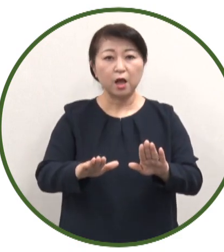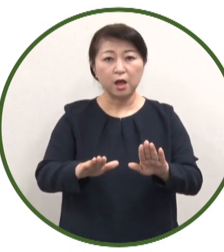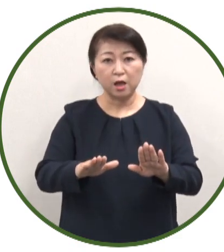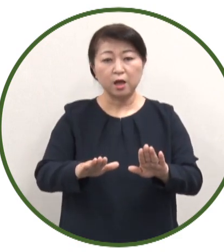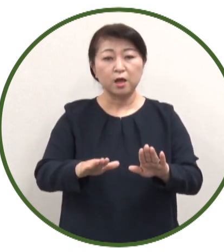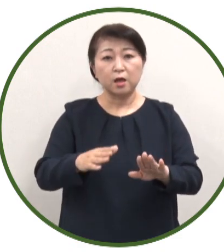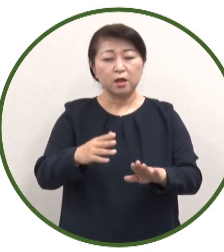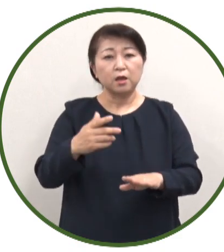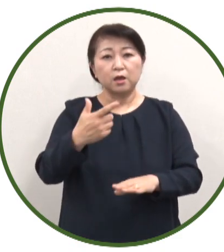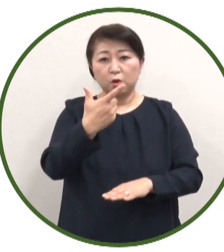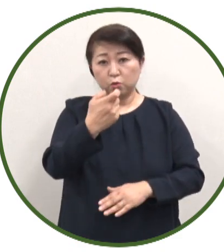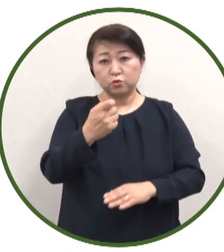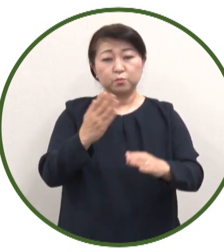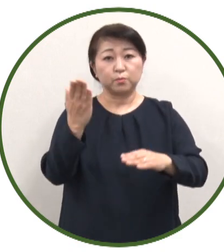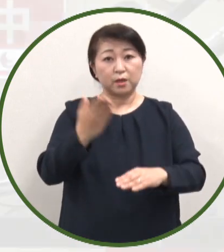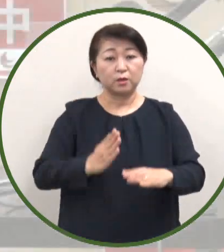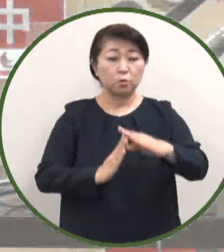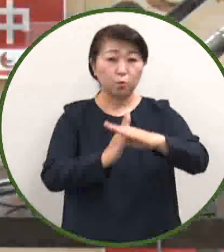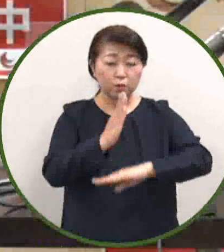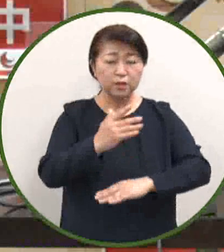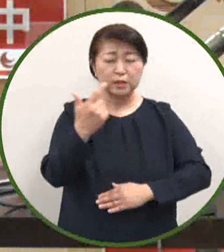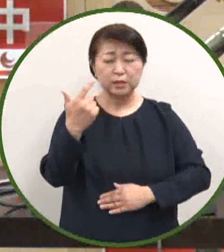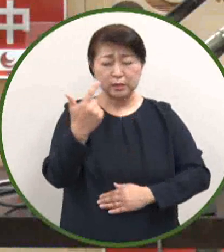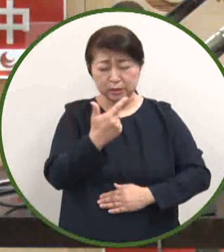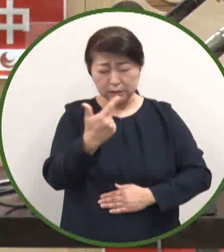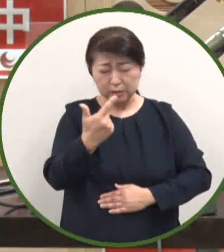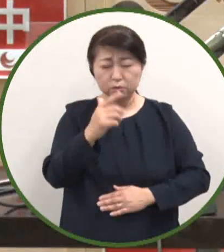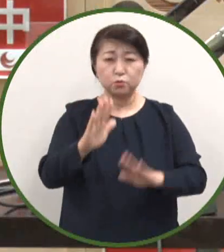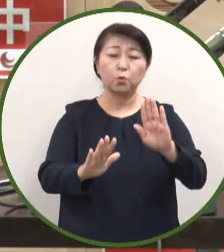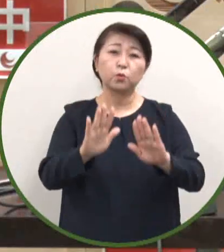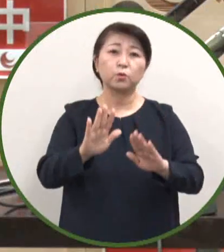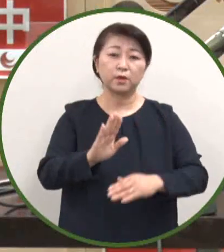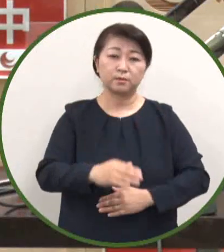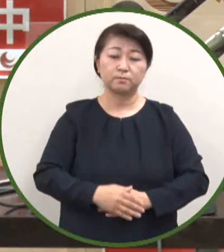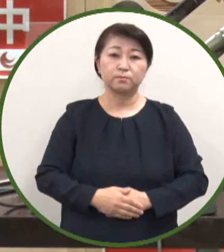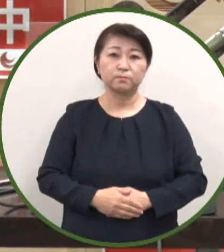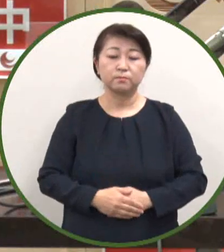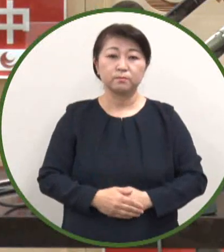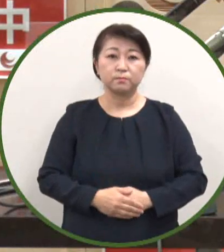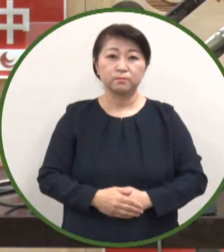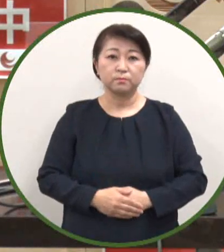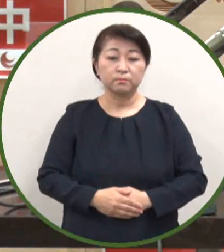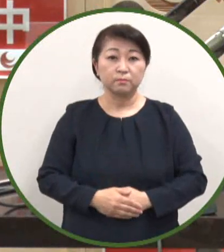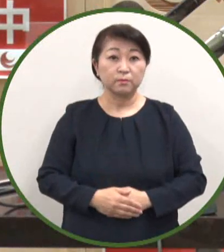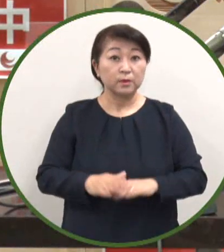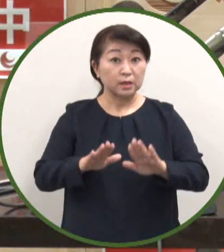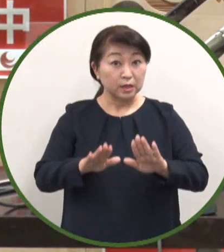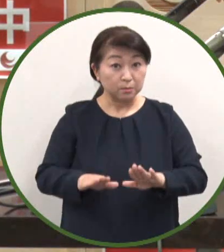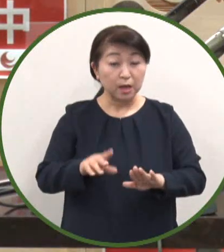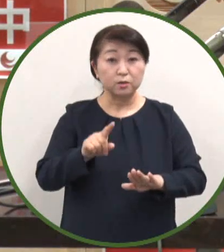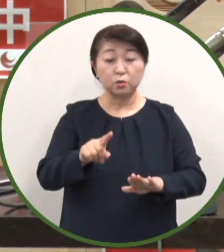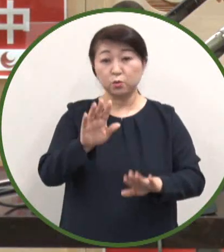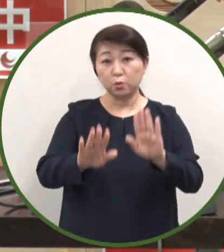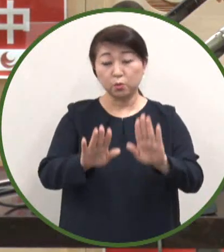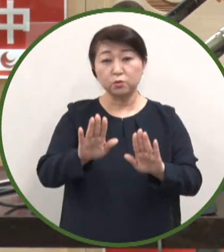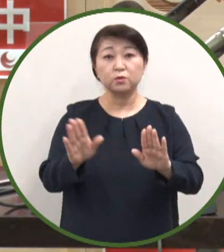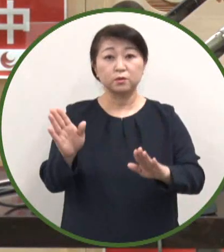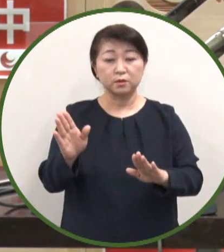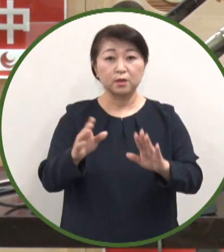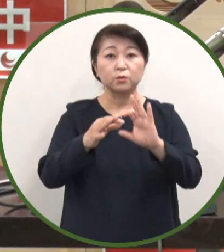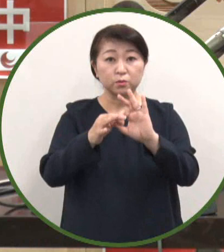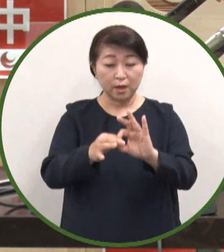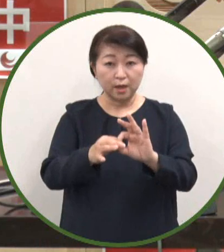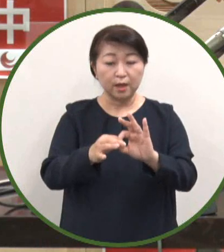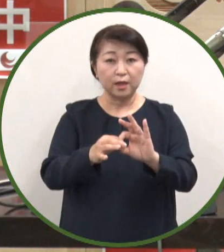で非常に厳しい状況にございます。こうした深刻な感染状況から全県で